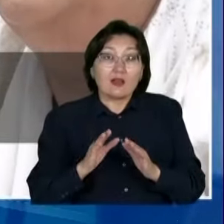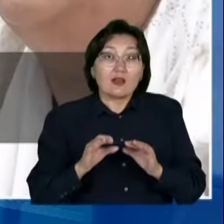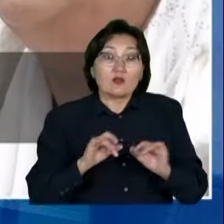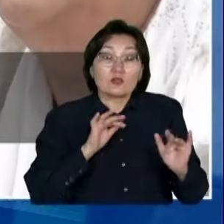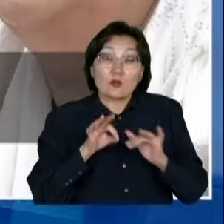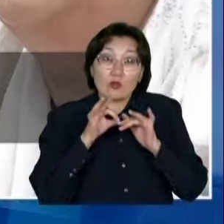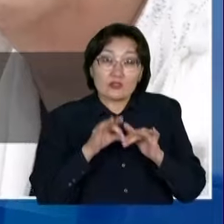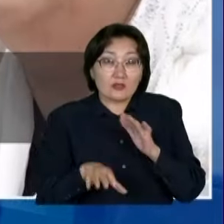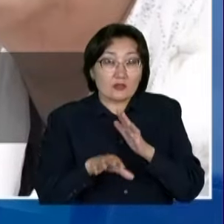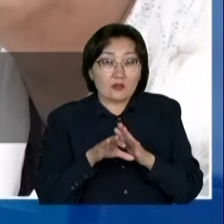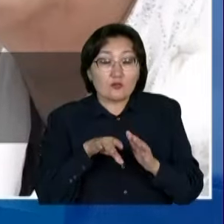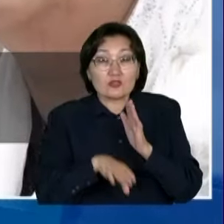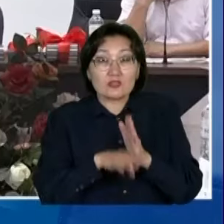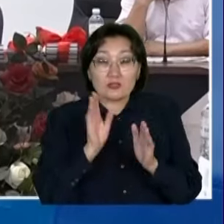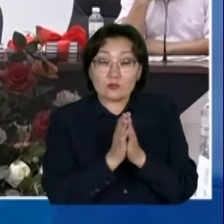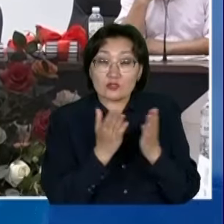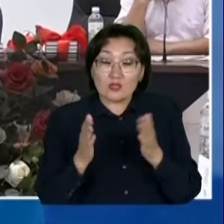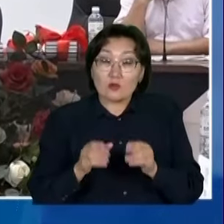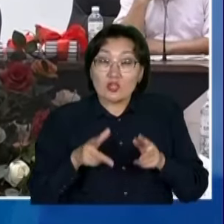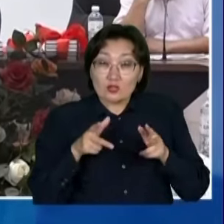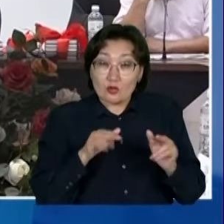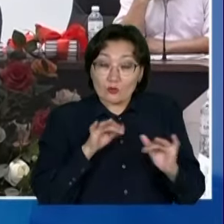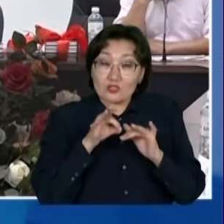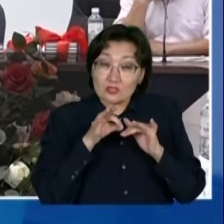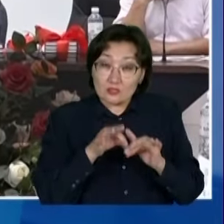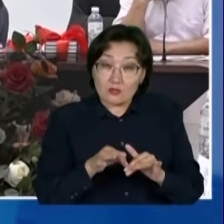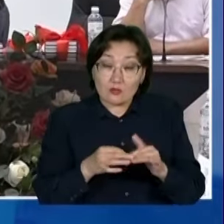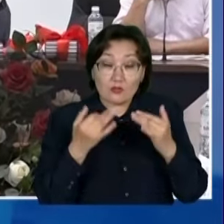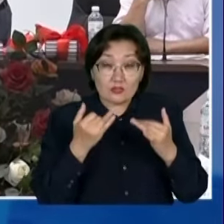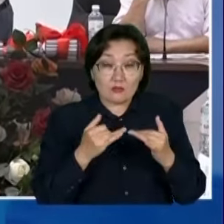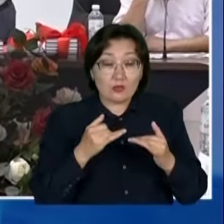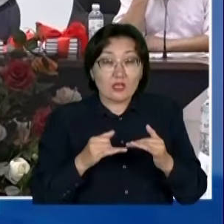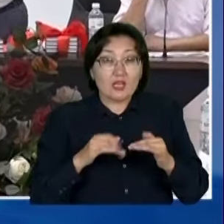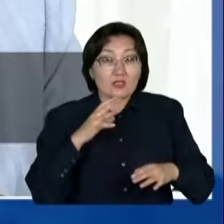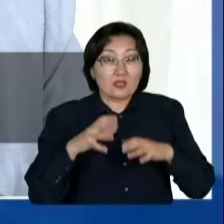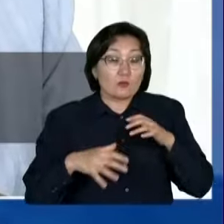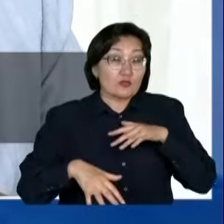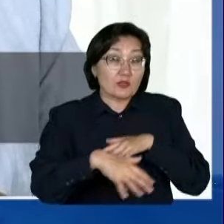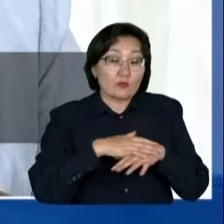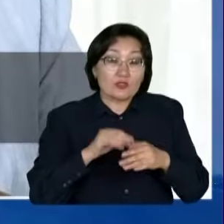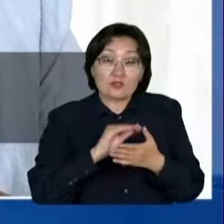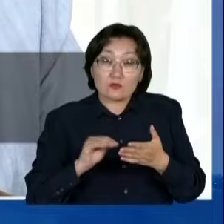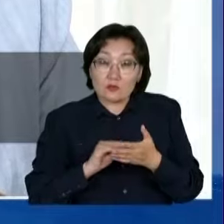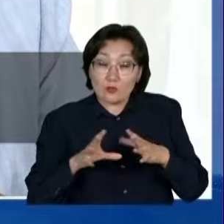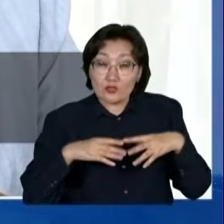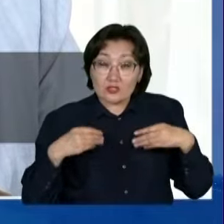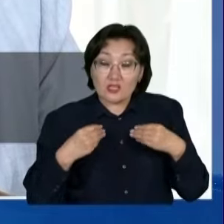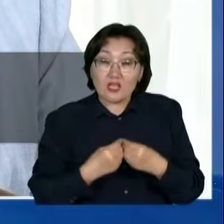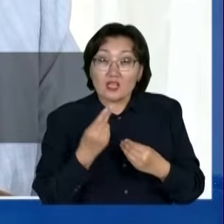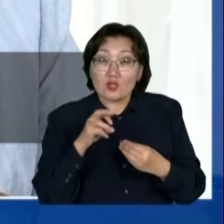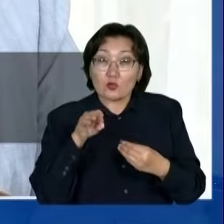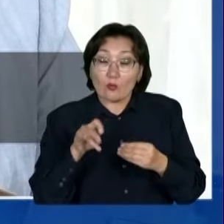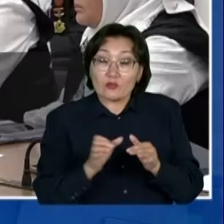Іс-шарада таңдамалы туындылардың тұсаукесер рәсімі де ұйымдастырылған. Ал қазір әлем халықтары жазушылар одағының 2 томдық антологиясы